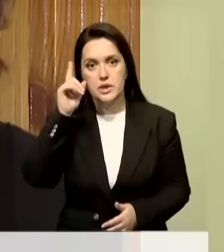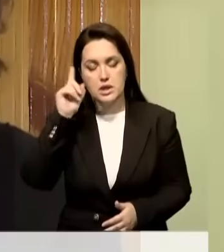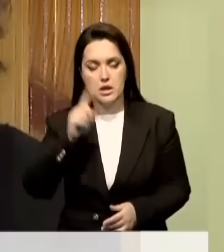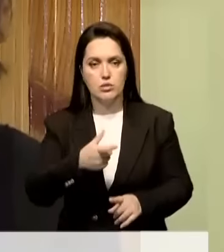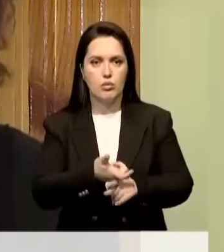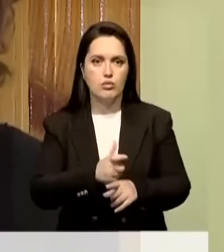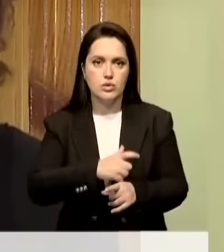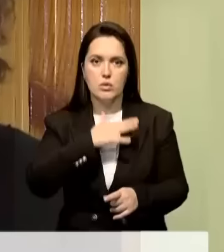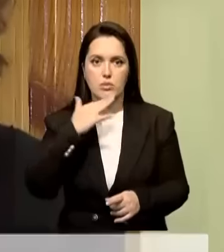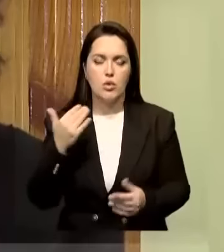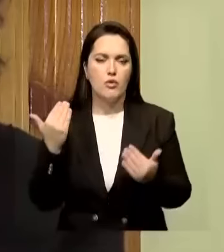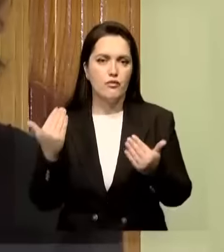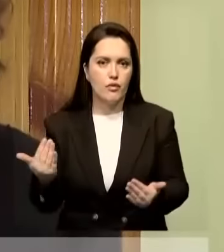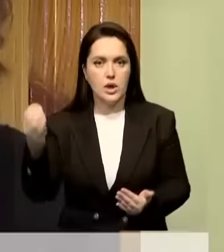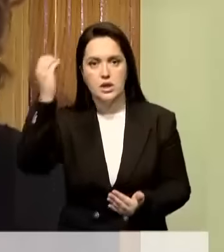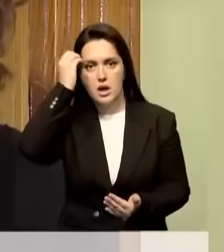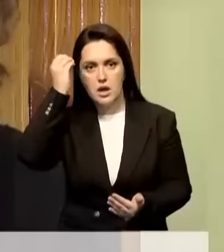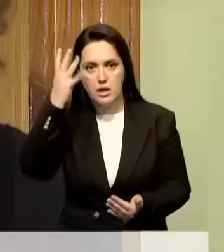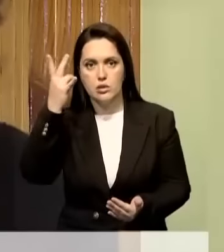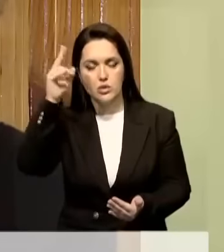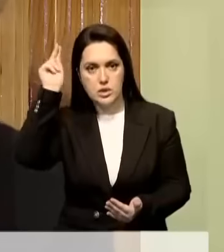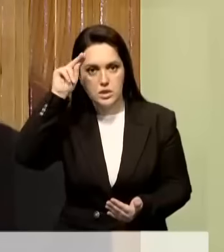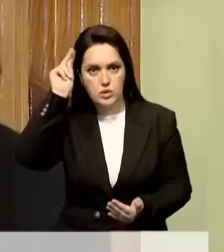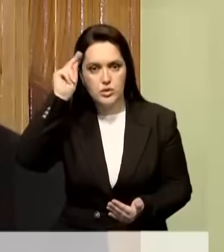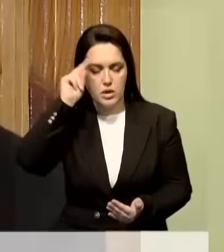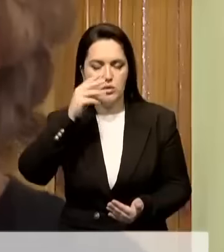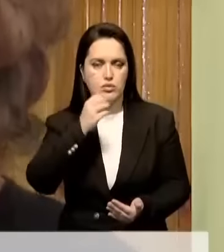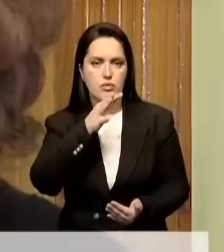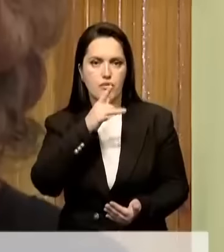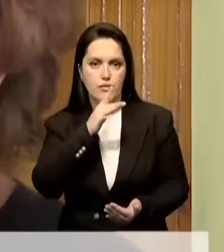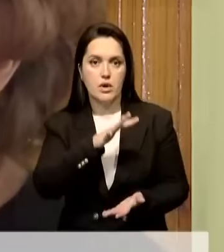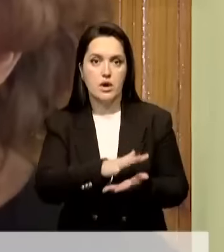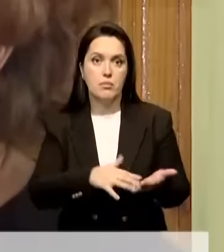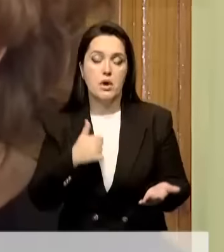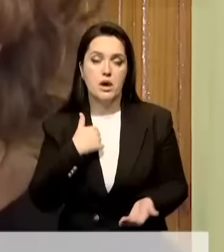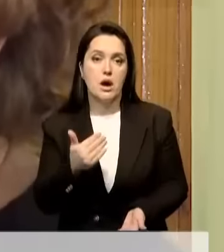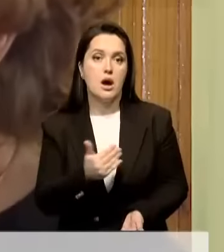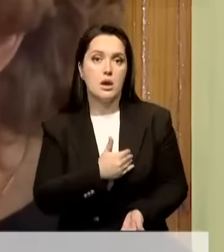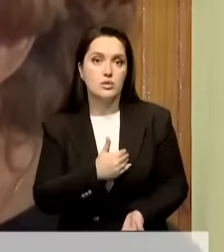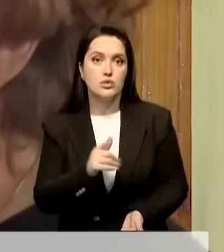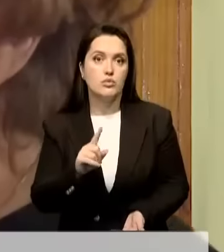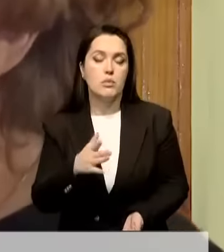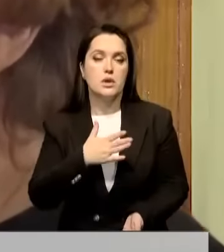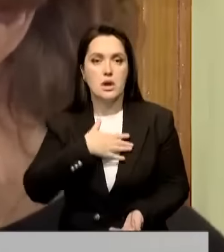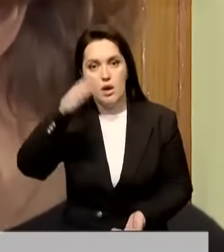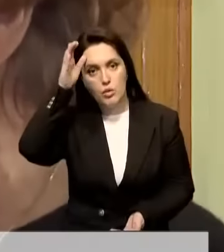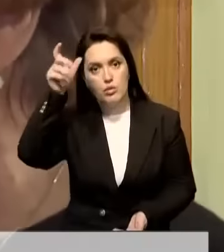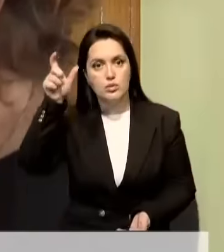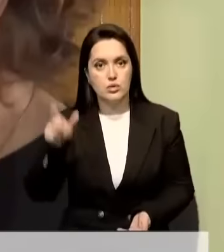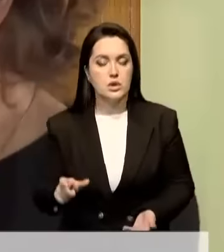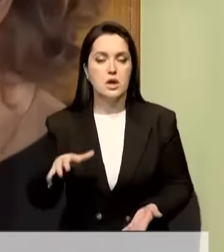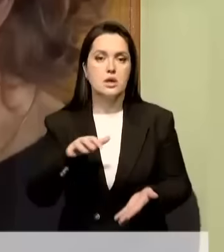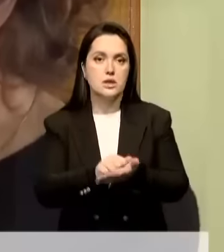много его талантов еще надо изучать, изучать, изучать. Я хочу, чтобы наши ученые занялись